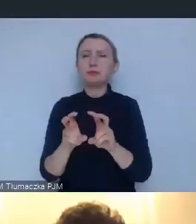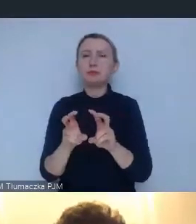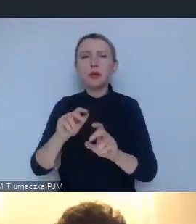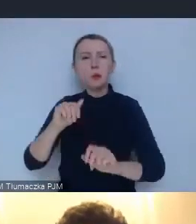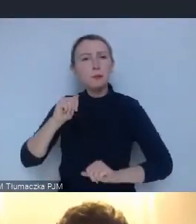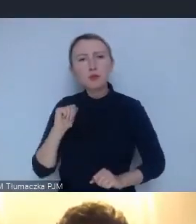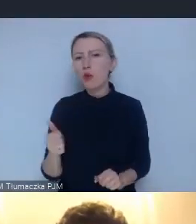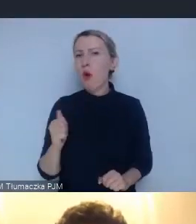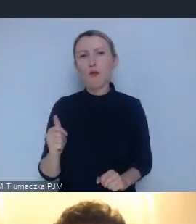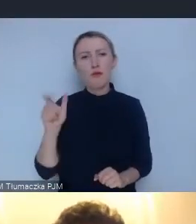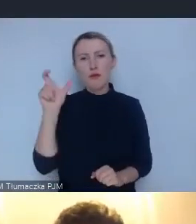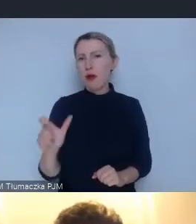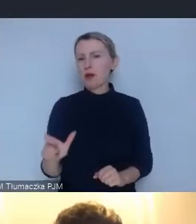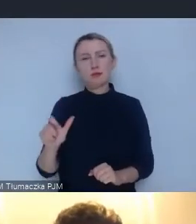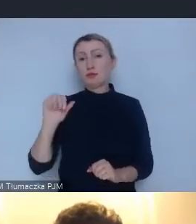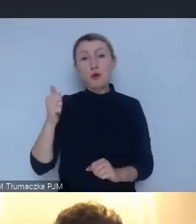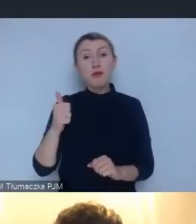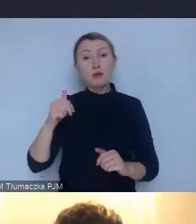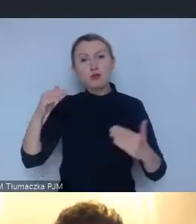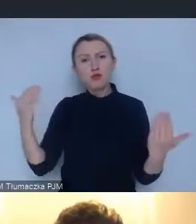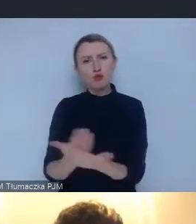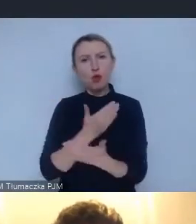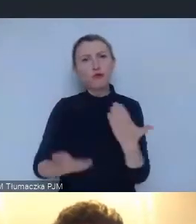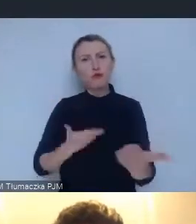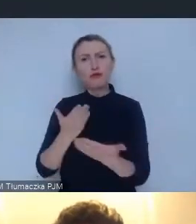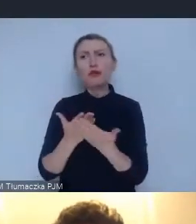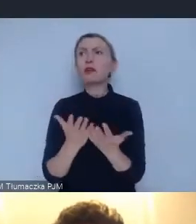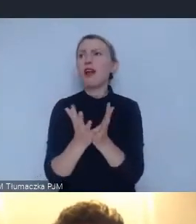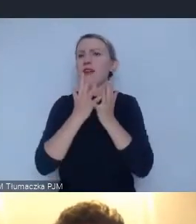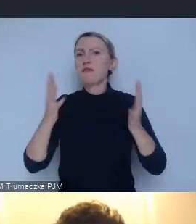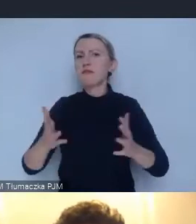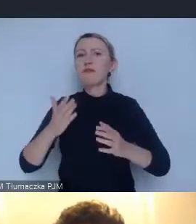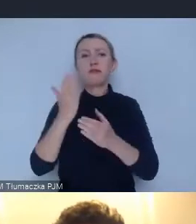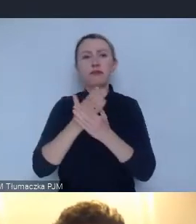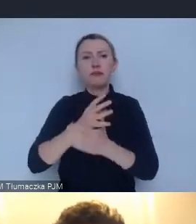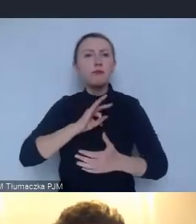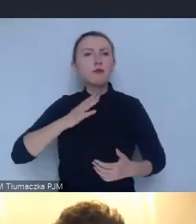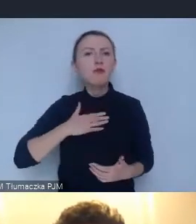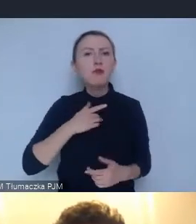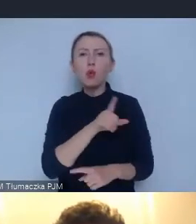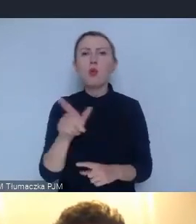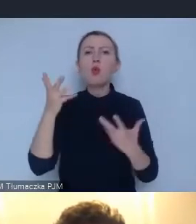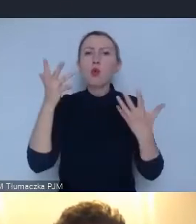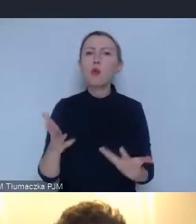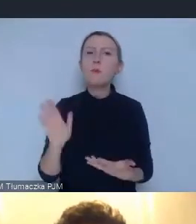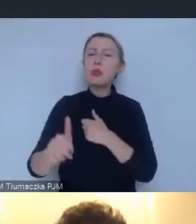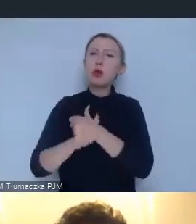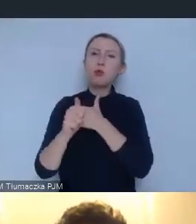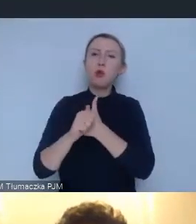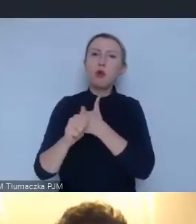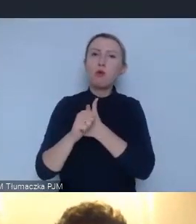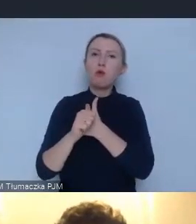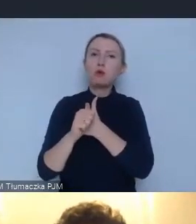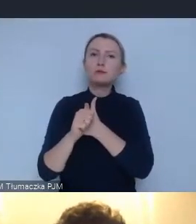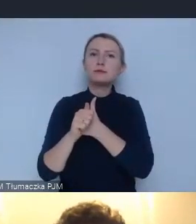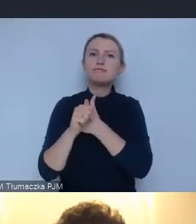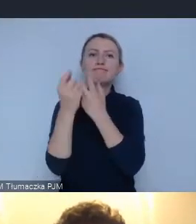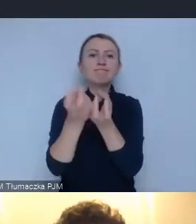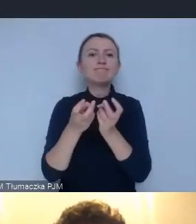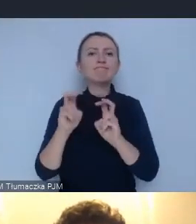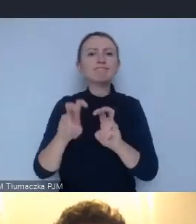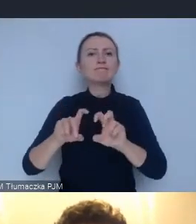profesjonalną, innowacyjną ofertę dla dużych przedsiębiorców, którzy oczywiście będą powodować tworzenie